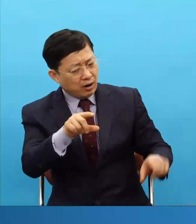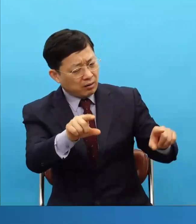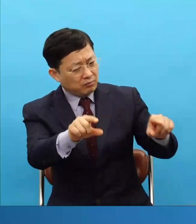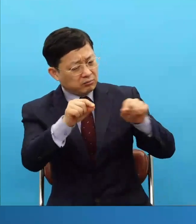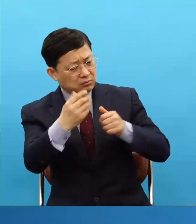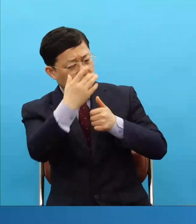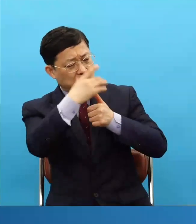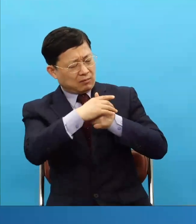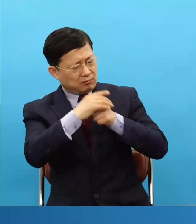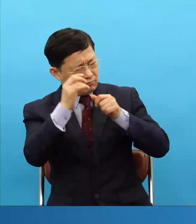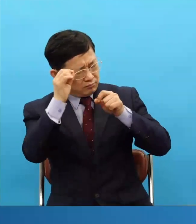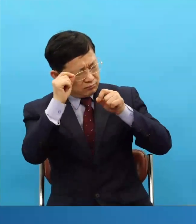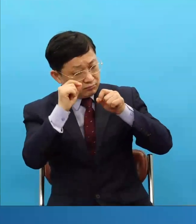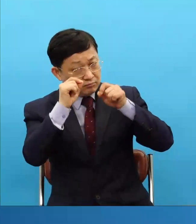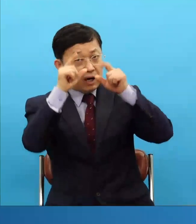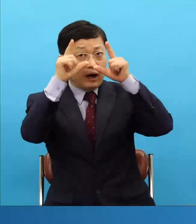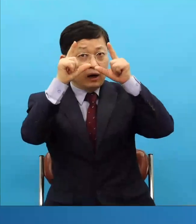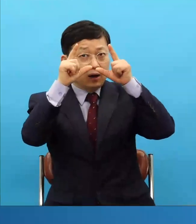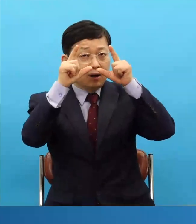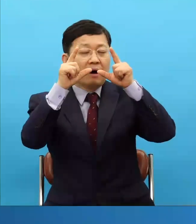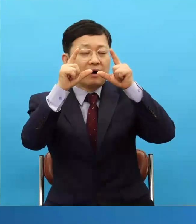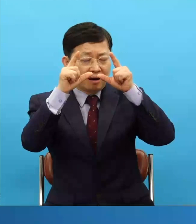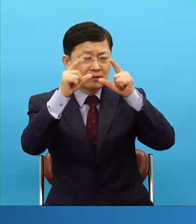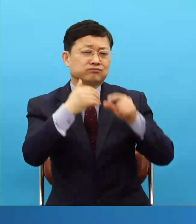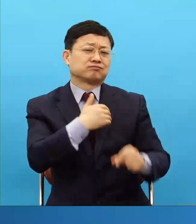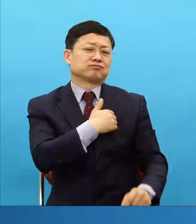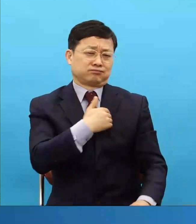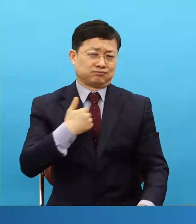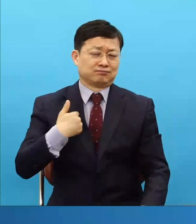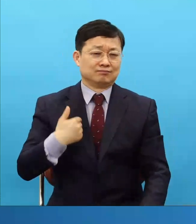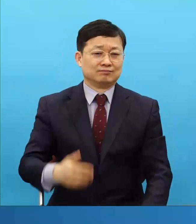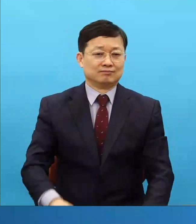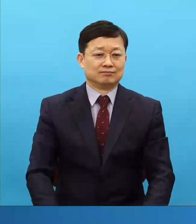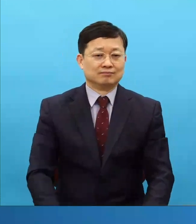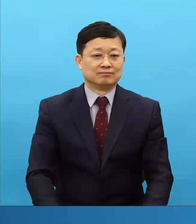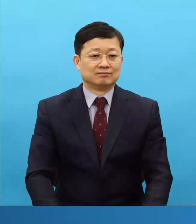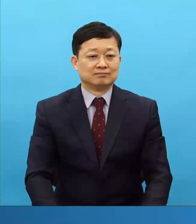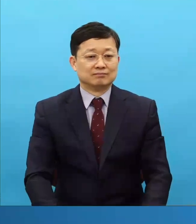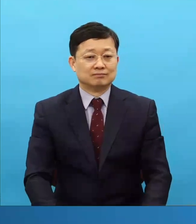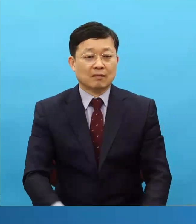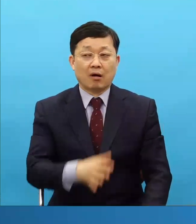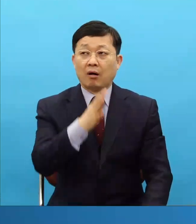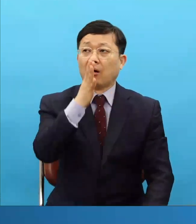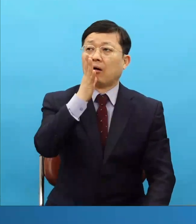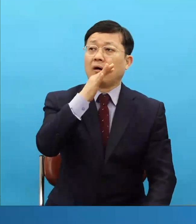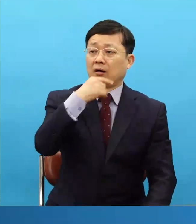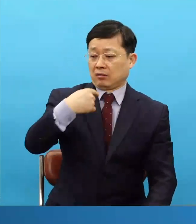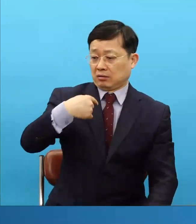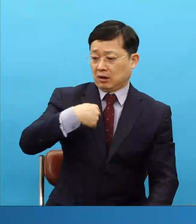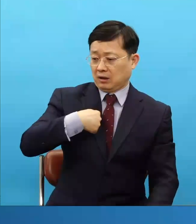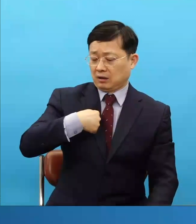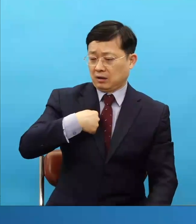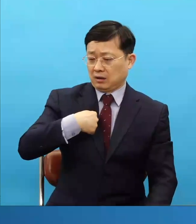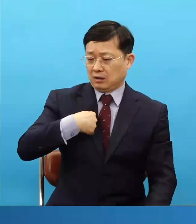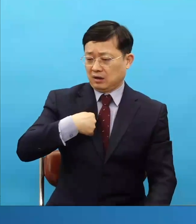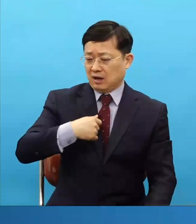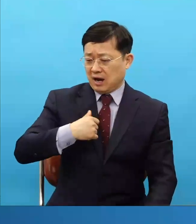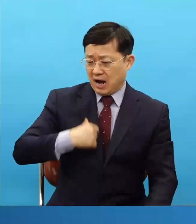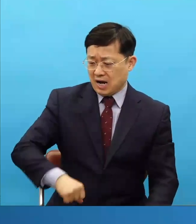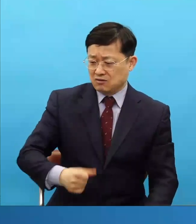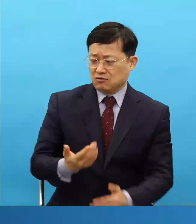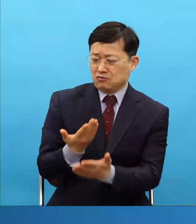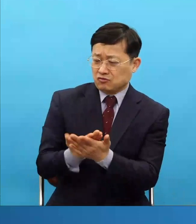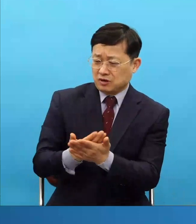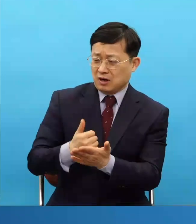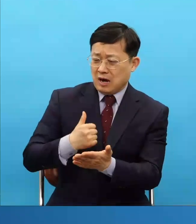Just realize. 나에게 자식이 필요한 게 아니구나. What I